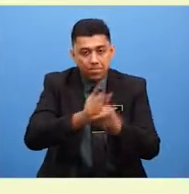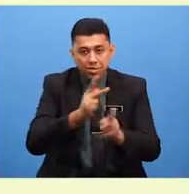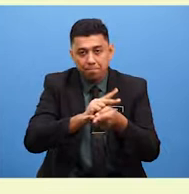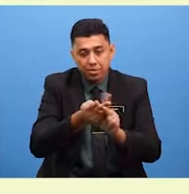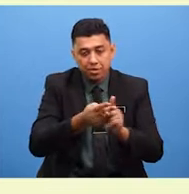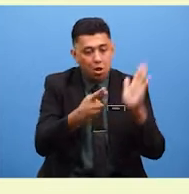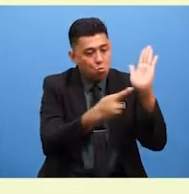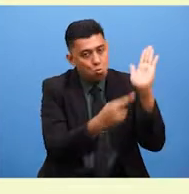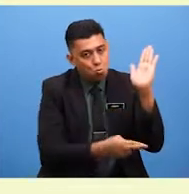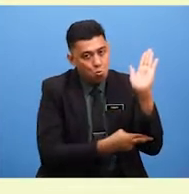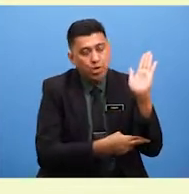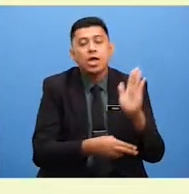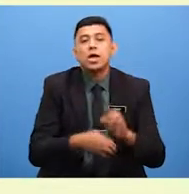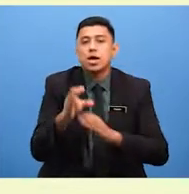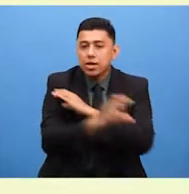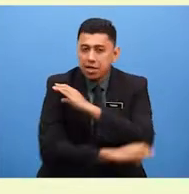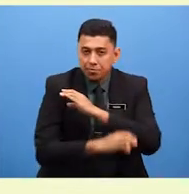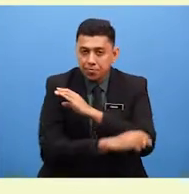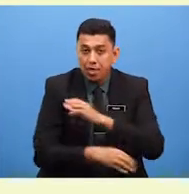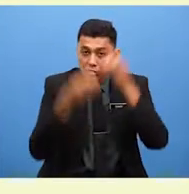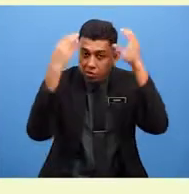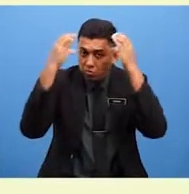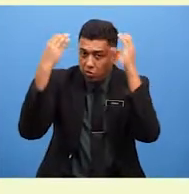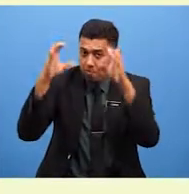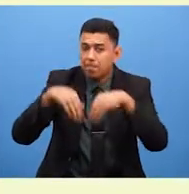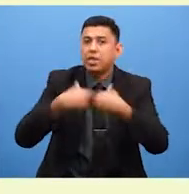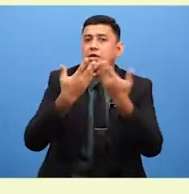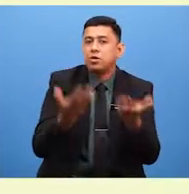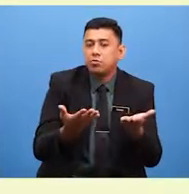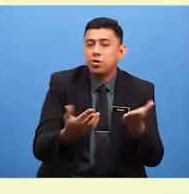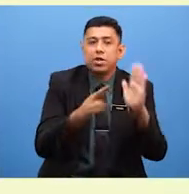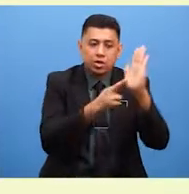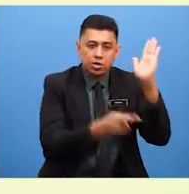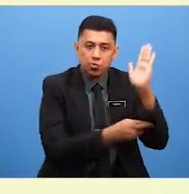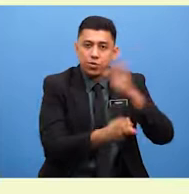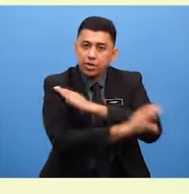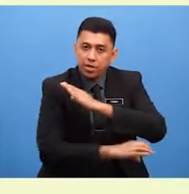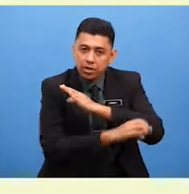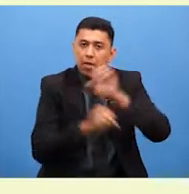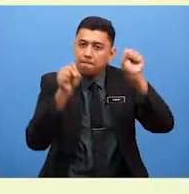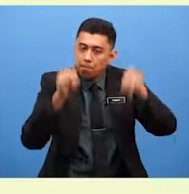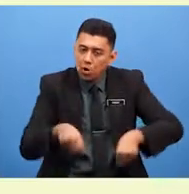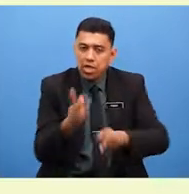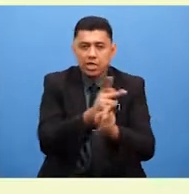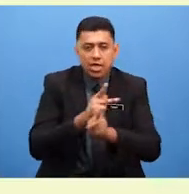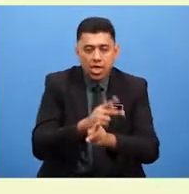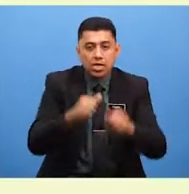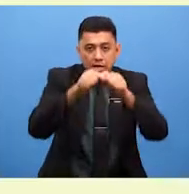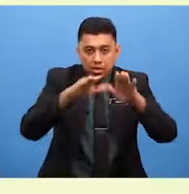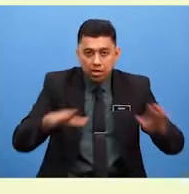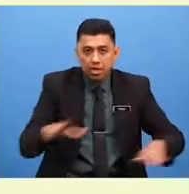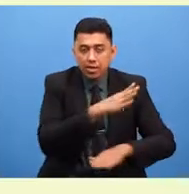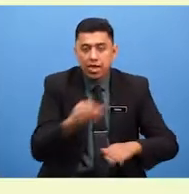negara. Cikgu, cikgu, bagaimana rukun negara boleh menjaga keamanan